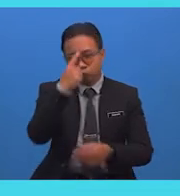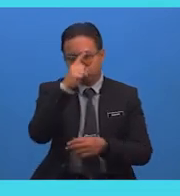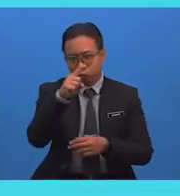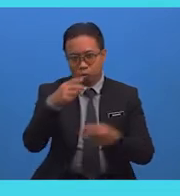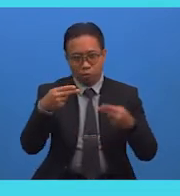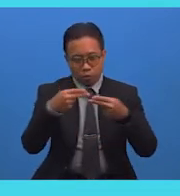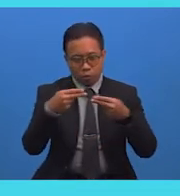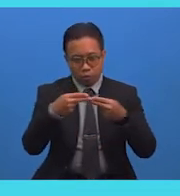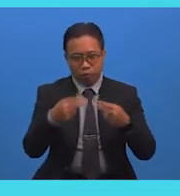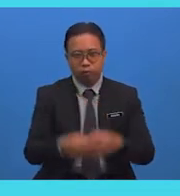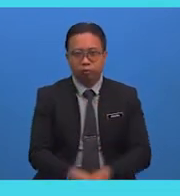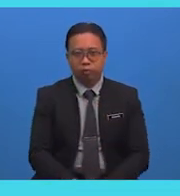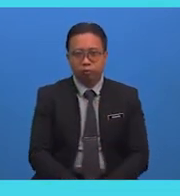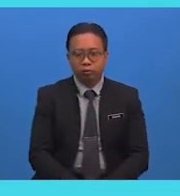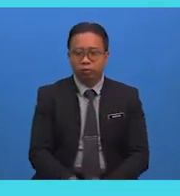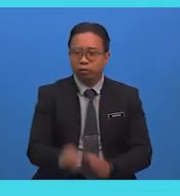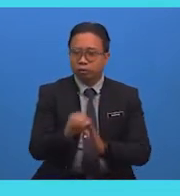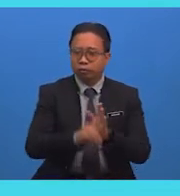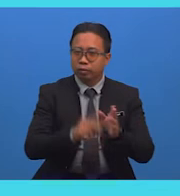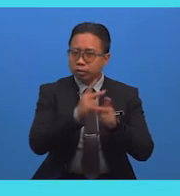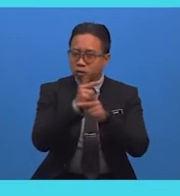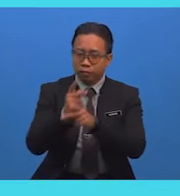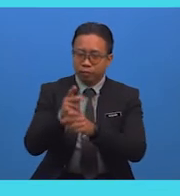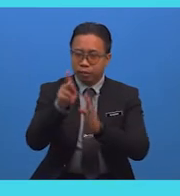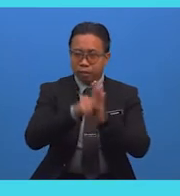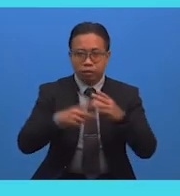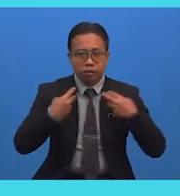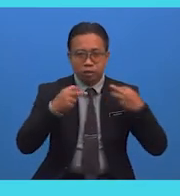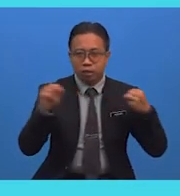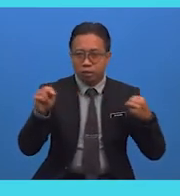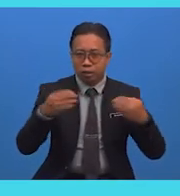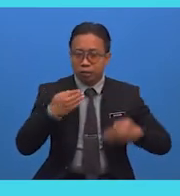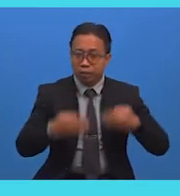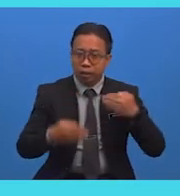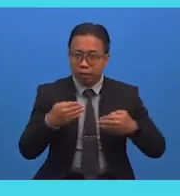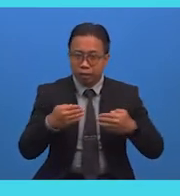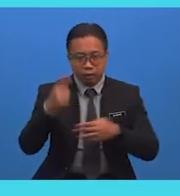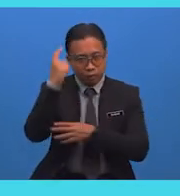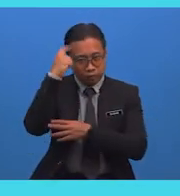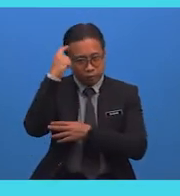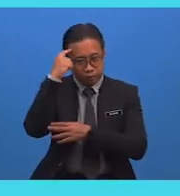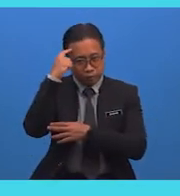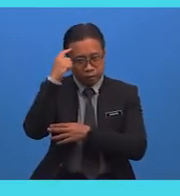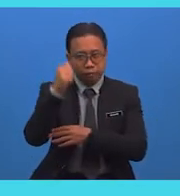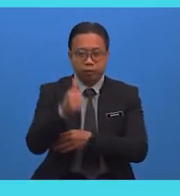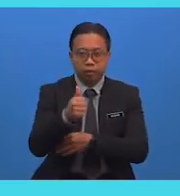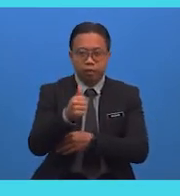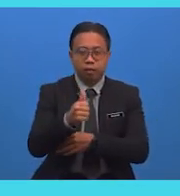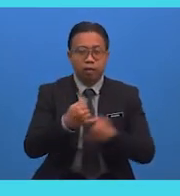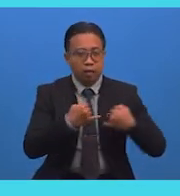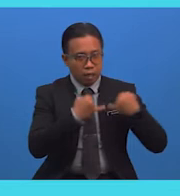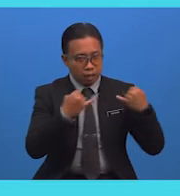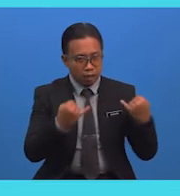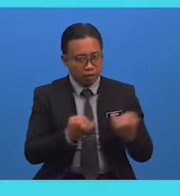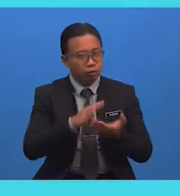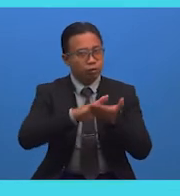merupakan kata hubung. Menjamin kesihatan jasmani, kecerdasan minda dan kejernihan